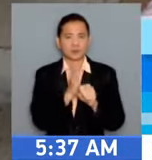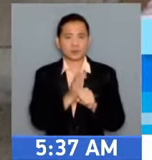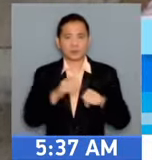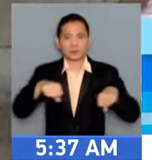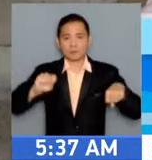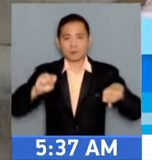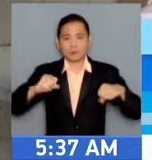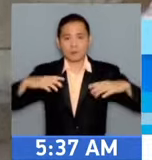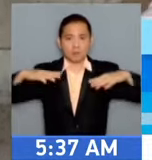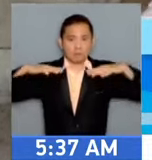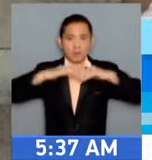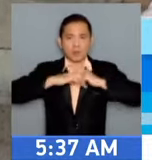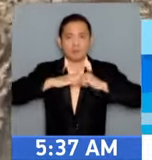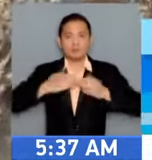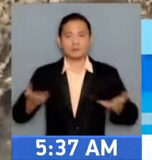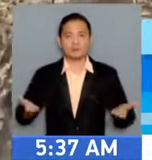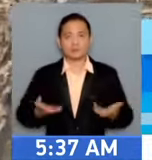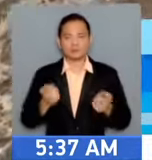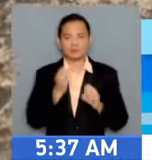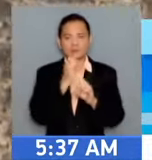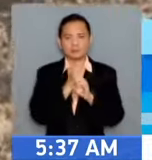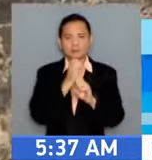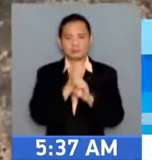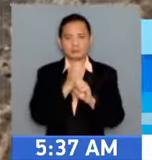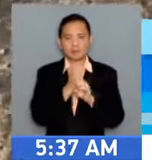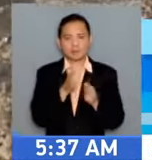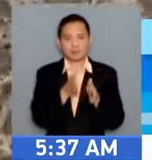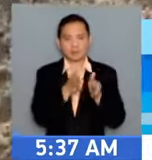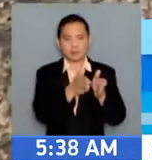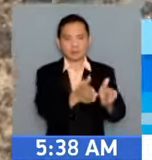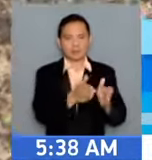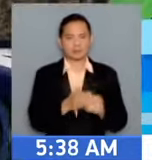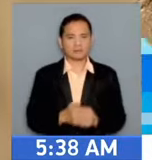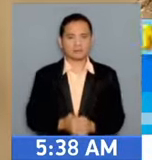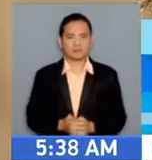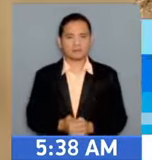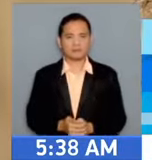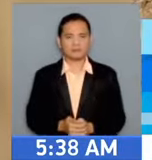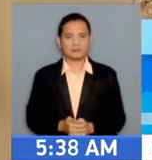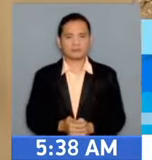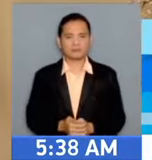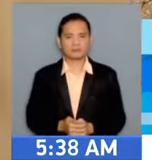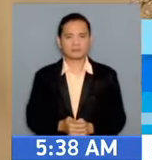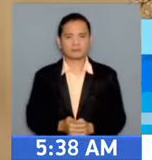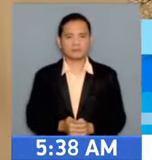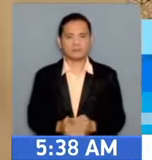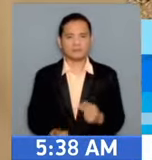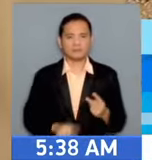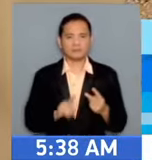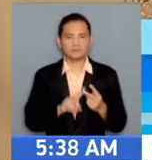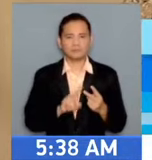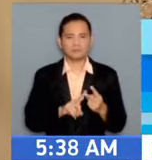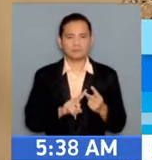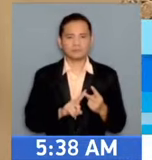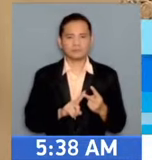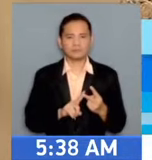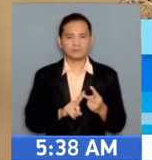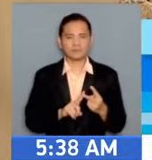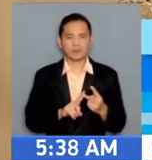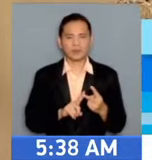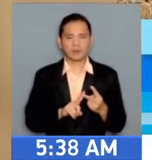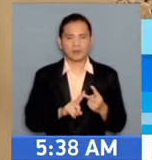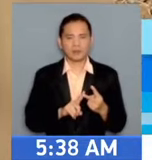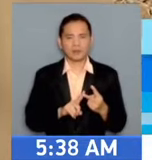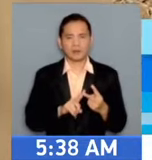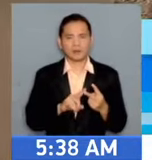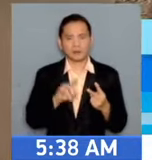gitna ng EDSA busway. Busway? Eh, ginagawa ng motor. Dumaan yan. At lalaking senior citizen sa San Vicente, Ilocos Sur, namatay